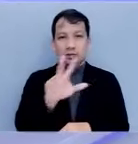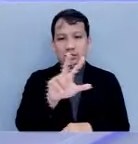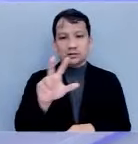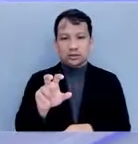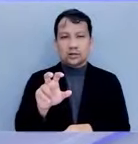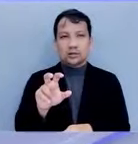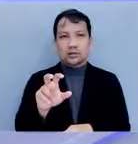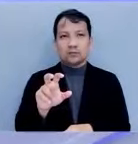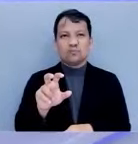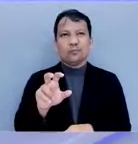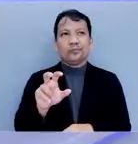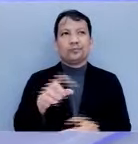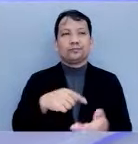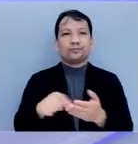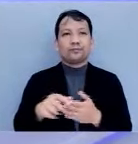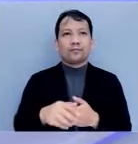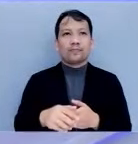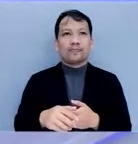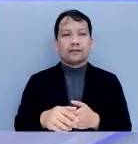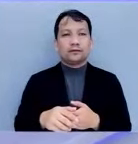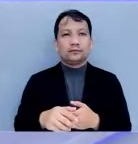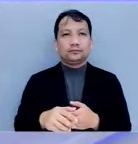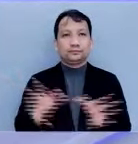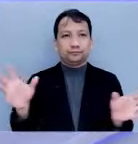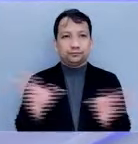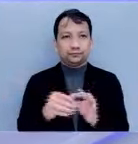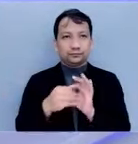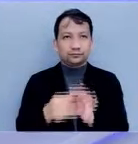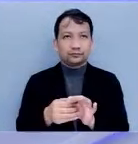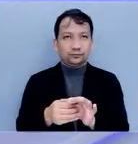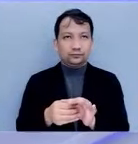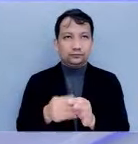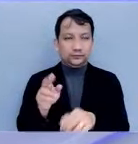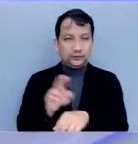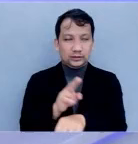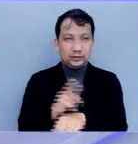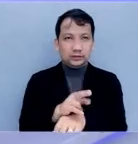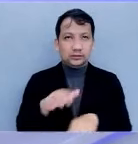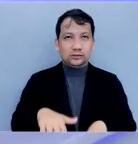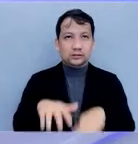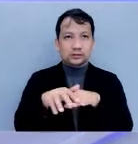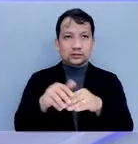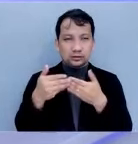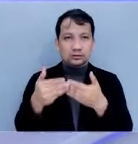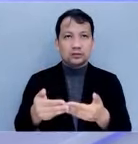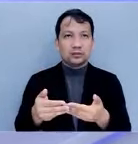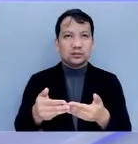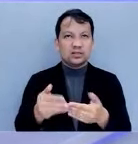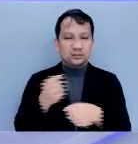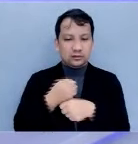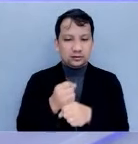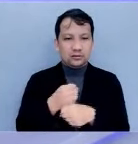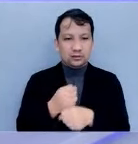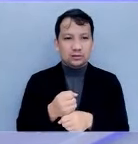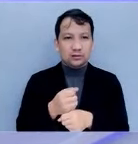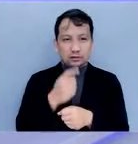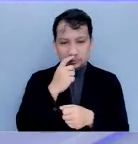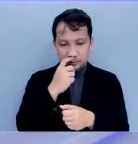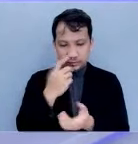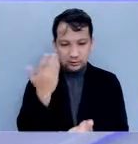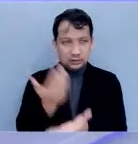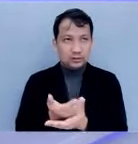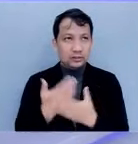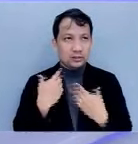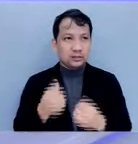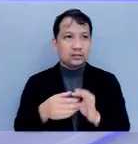300 pesos. Ang pondong nalilikom dito, ginagamit naman para sa patuloy na pagme-maintain ng pasyalan at